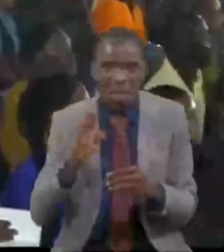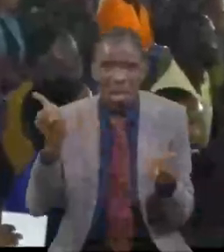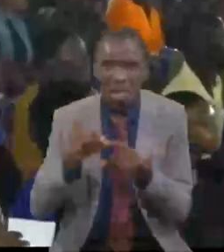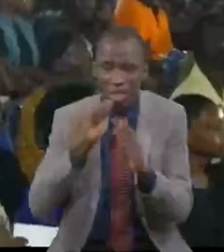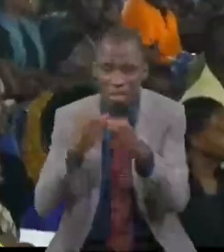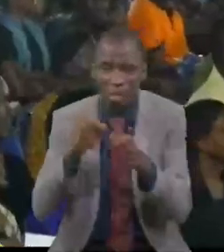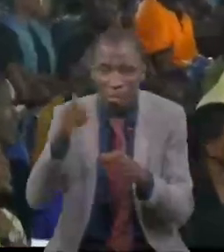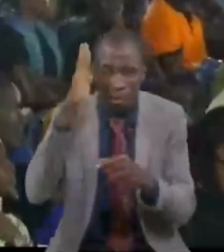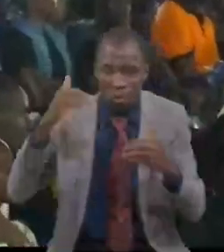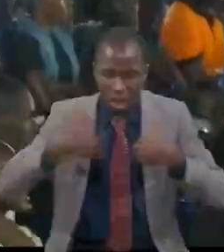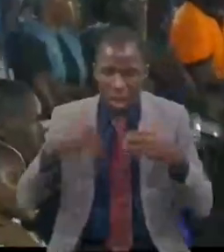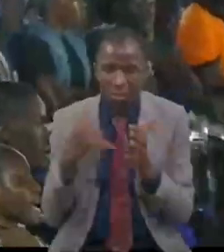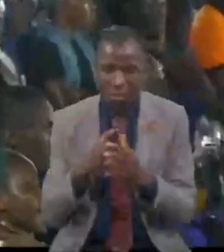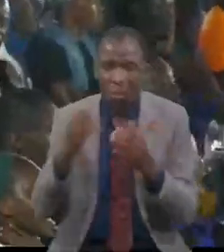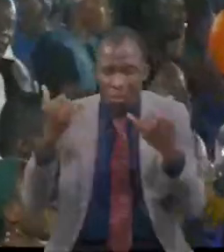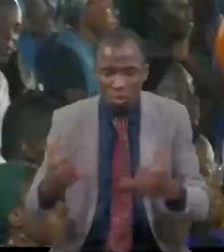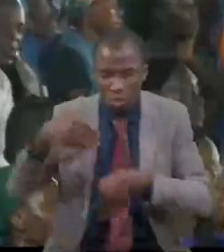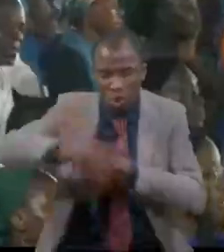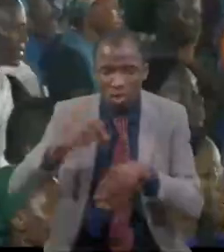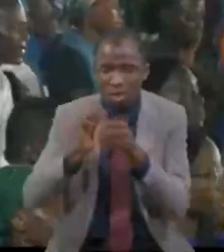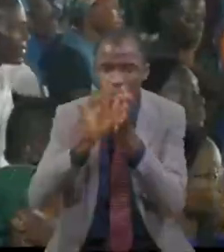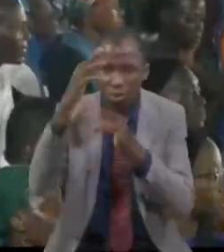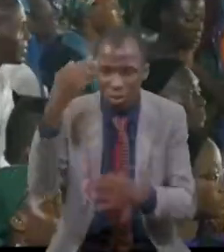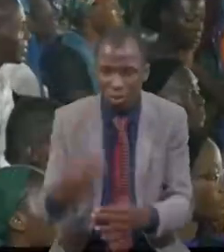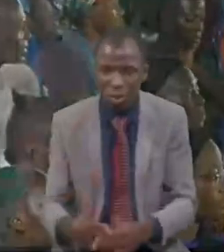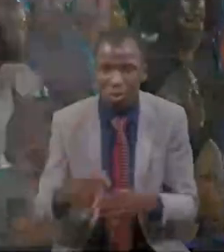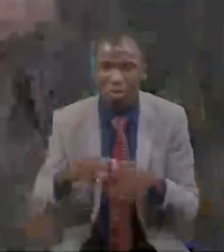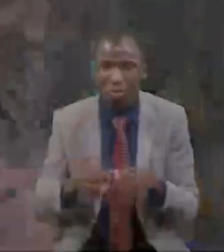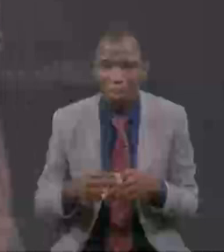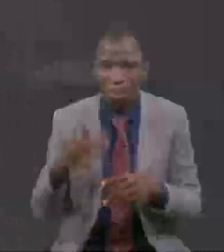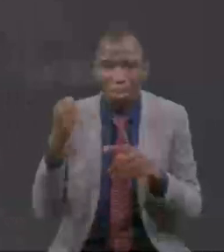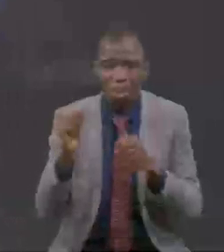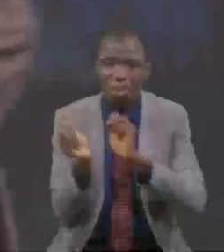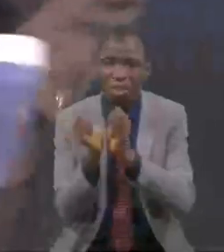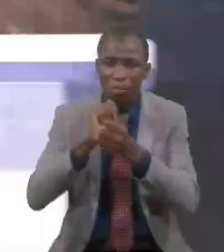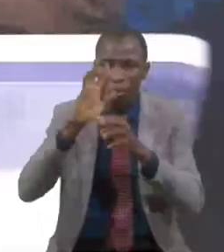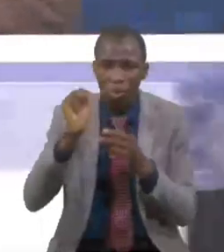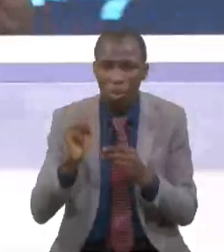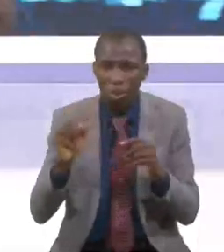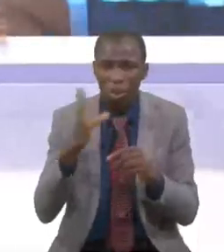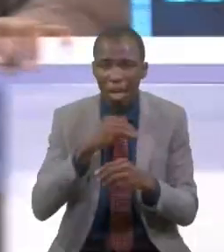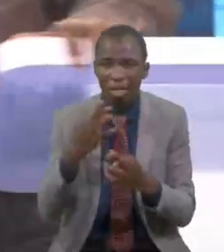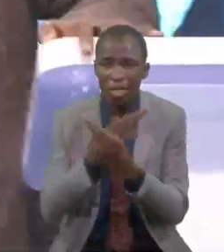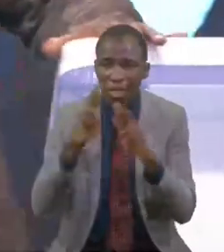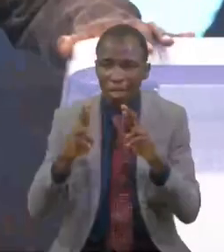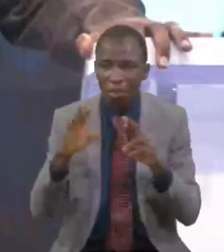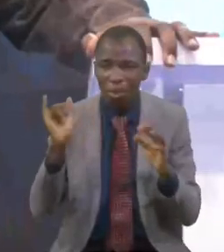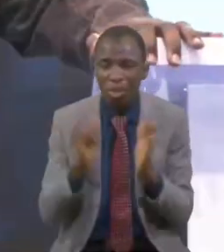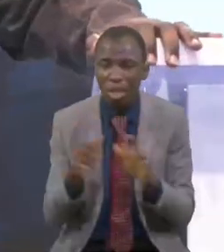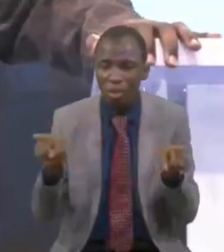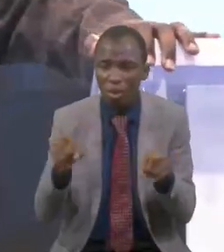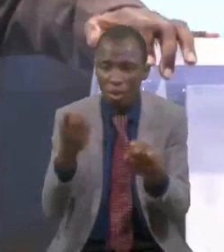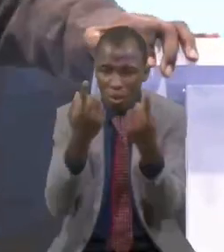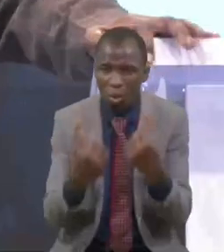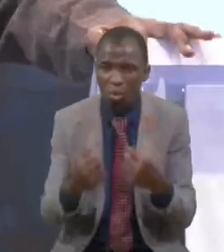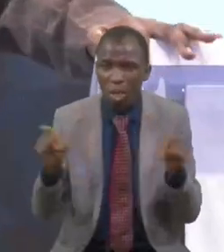l'avez ce soir je dit vous l'avez ce soir la le don de la transformation et de